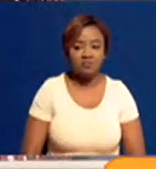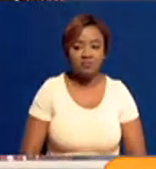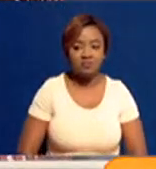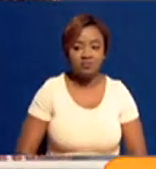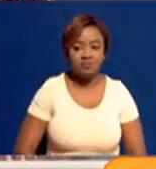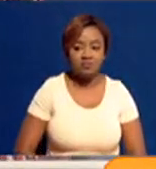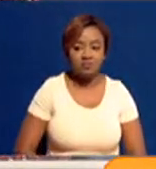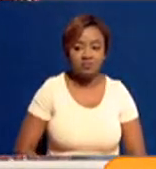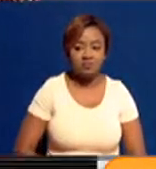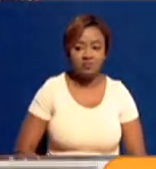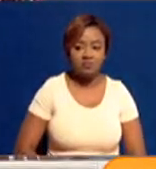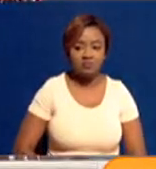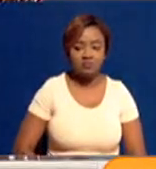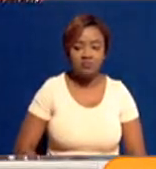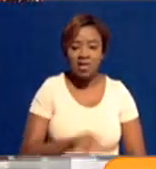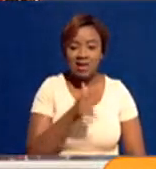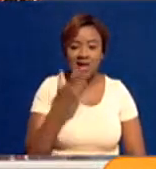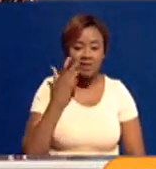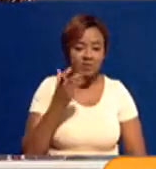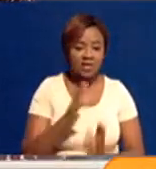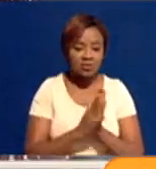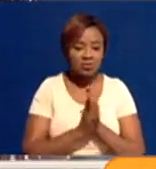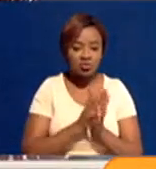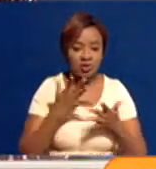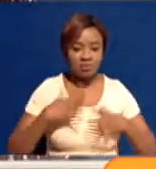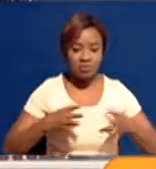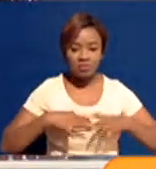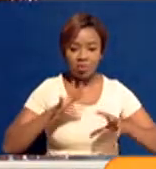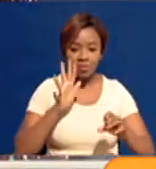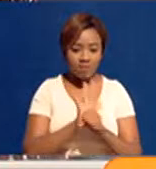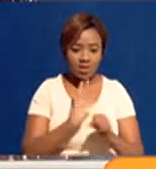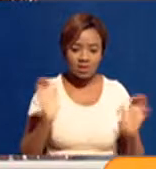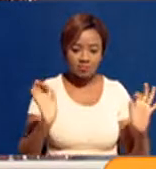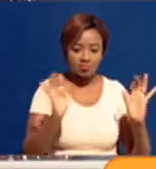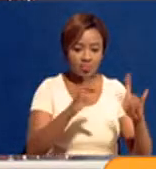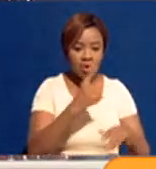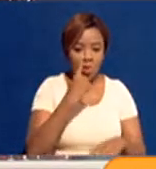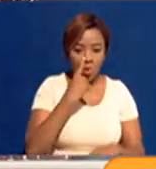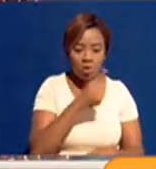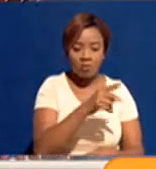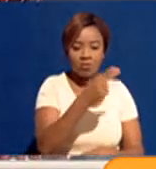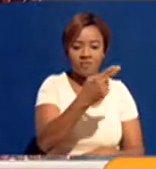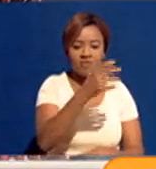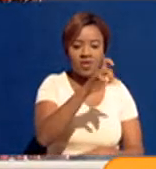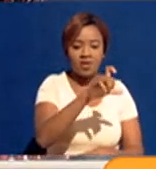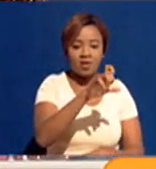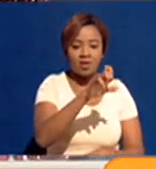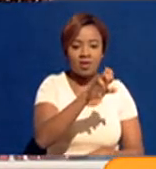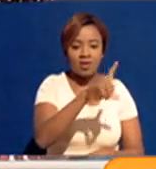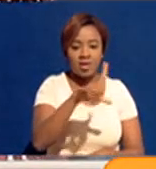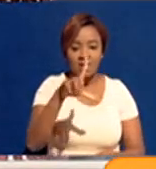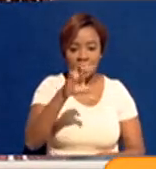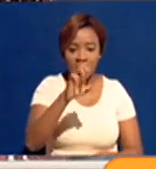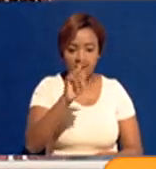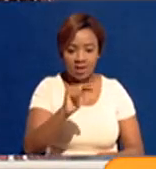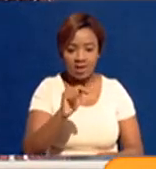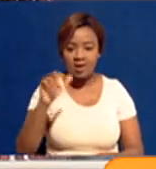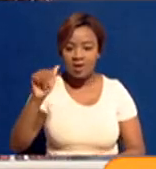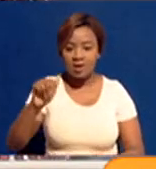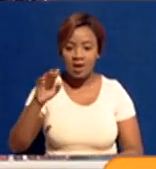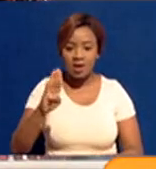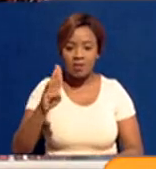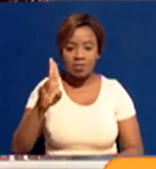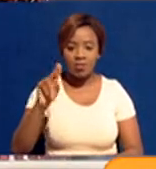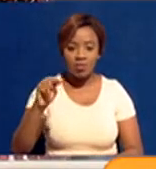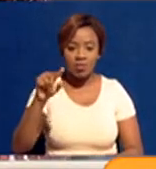Na mtazamaji, na katika taarifa ya tanzia ni kwamba mamia waombolezaji walimiminika nyumbani kwao Hellen Agitsa Avunga, aliyekuwa mfanyakazi